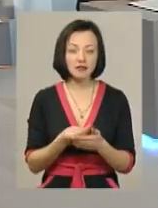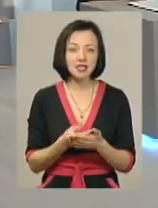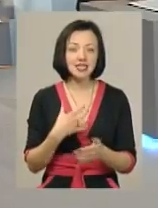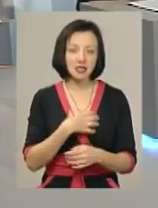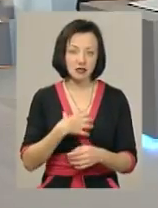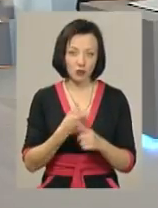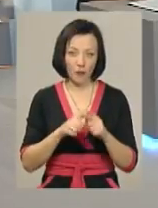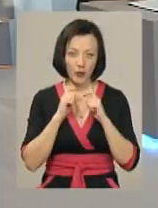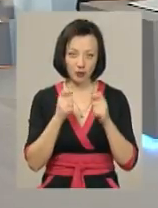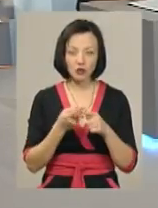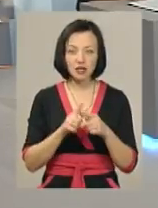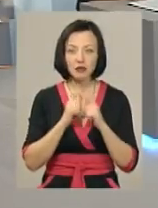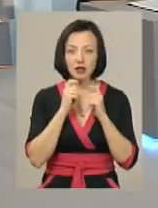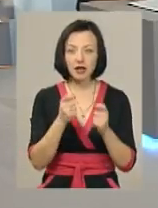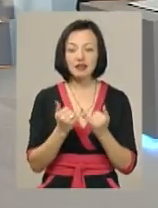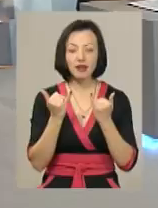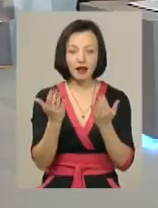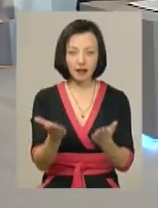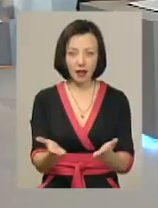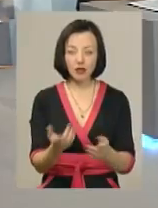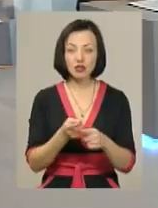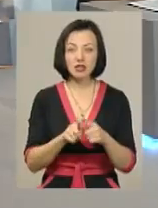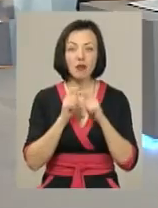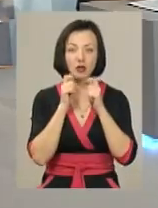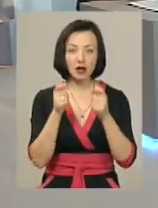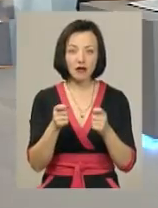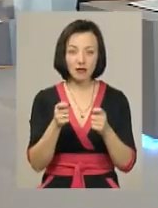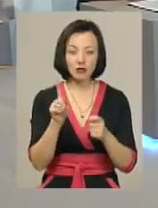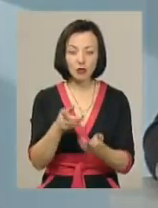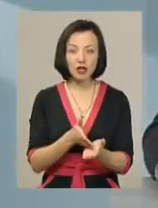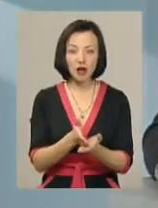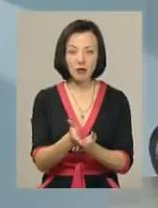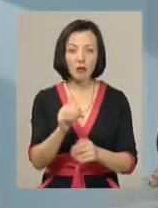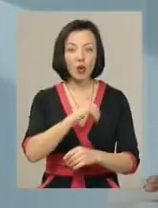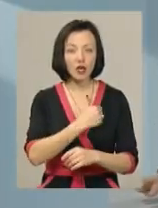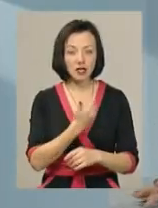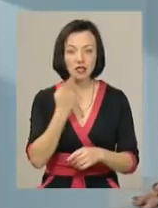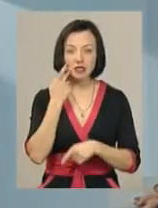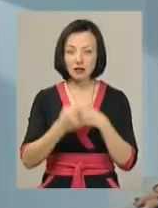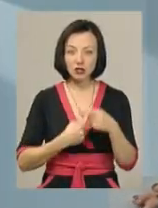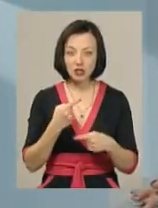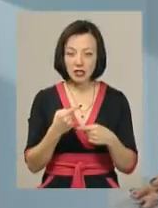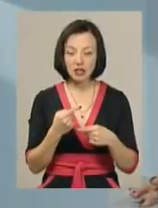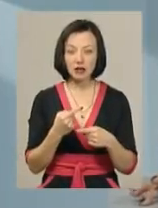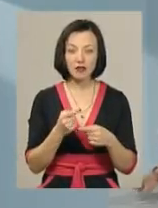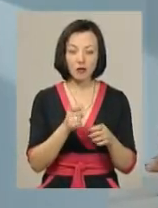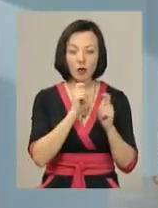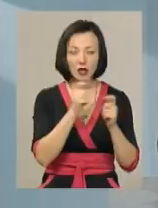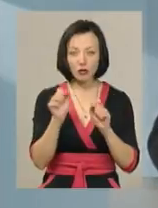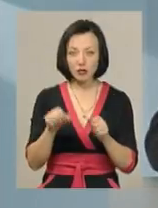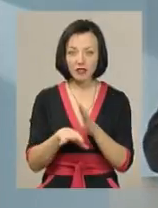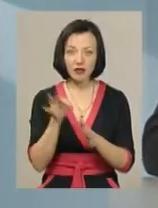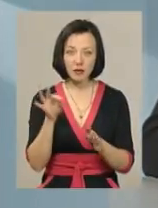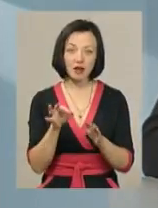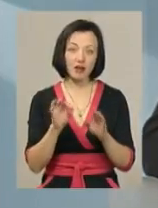подарунку тобто що це подарувалося саме для неї що це подарувалося в тому напрямку в якому хотілося і завжди навіть в діапазоні подарунків можна вибрати отой